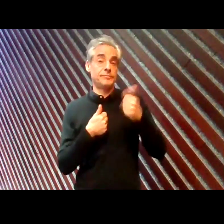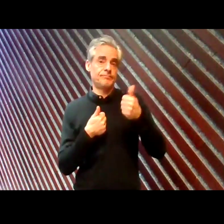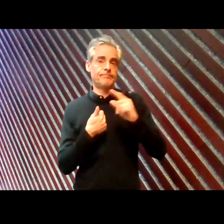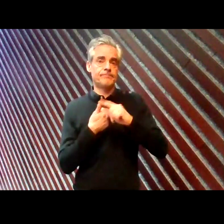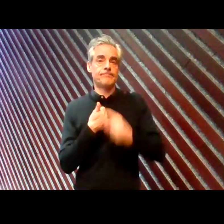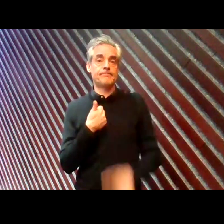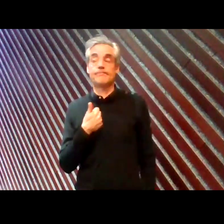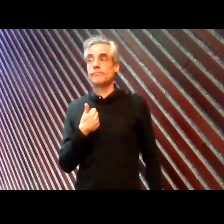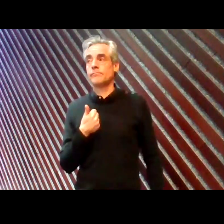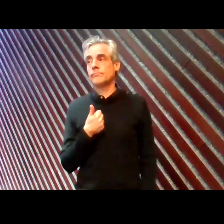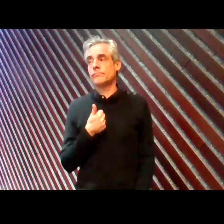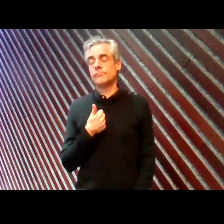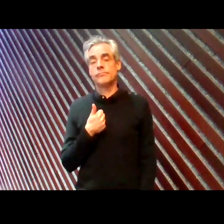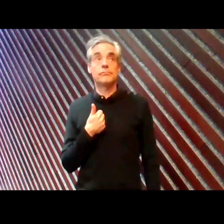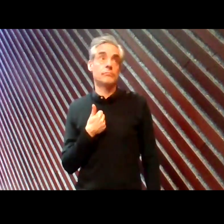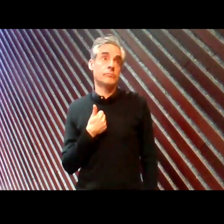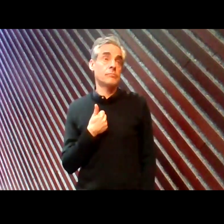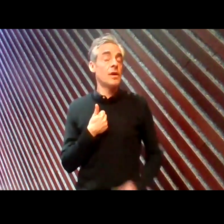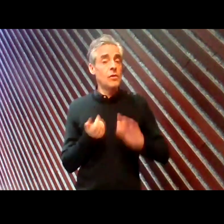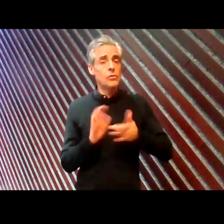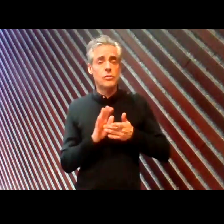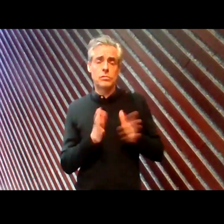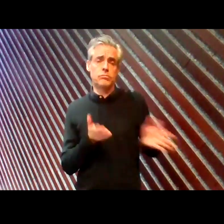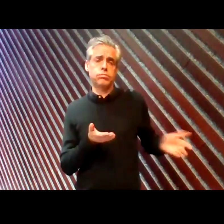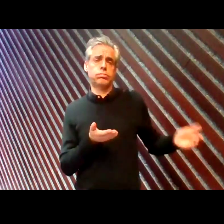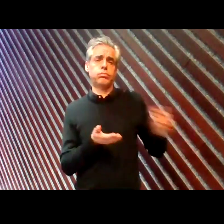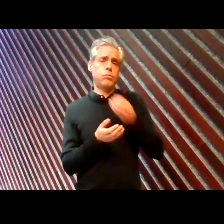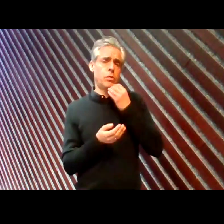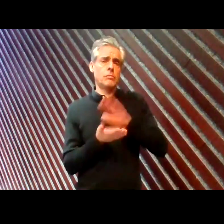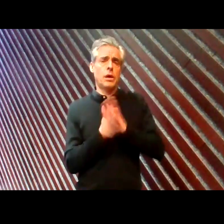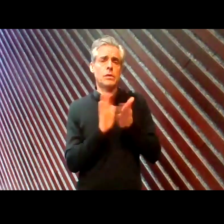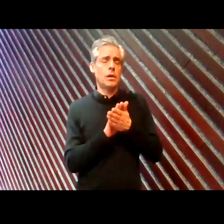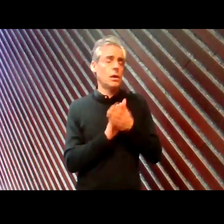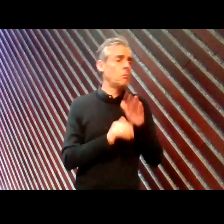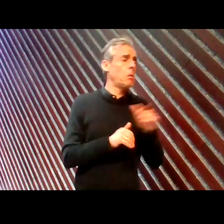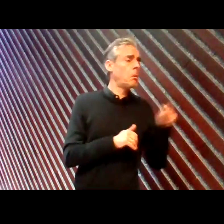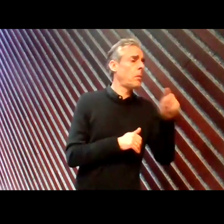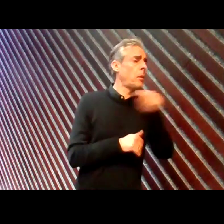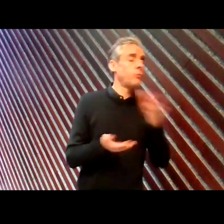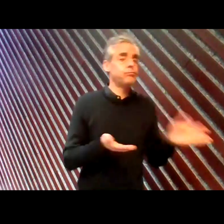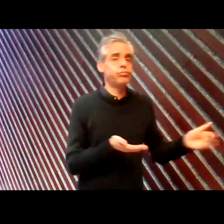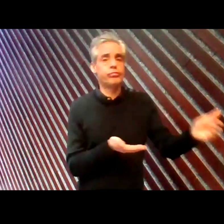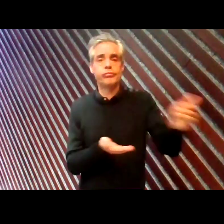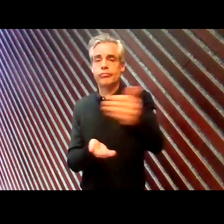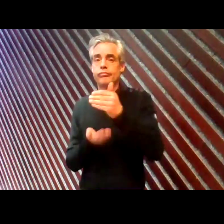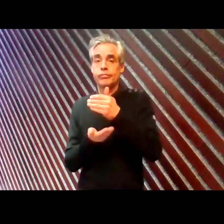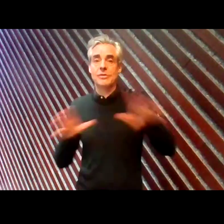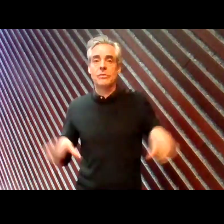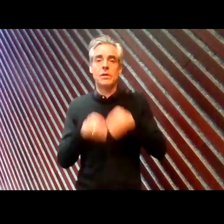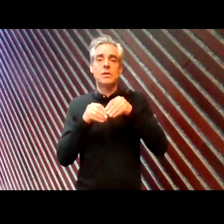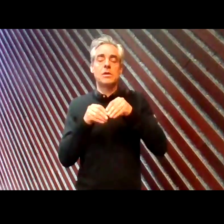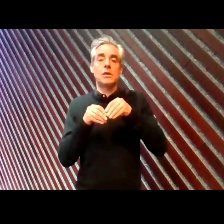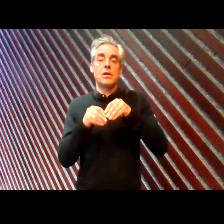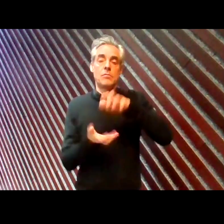il me semble important de collationner de mettre en réseau toutes les bonnes pratiques pour ne pas les disperser et rendre encore plus compliquées